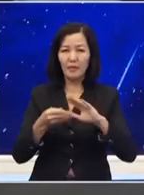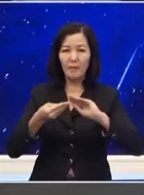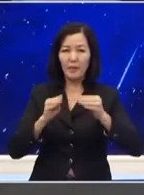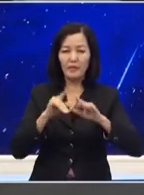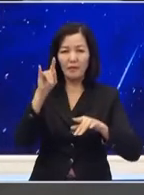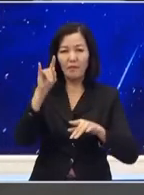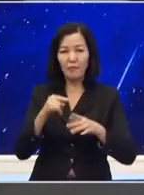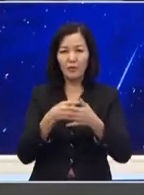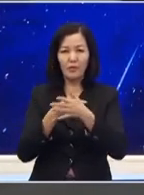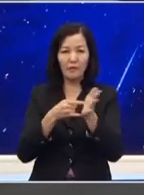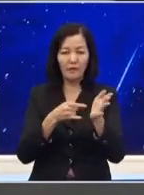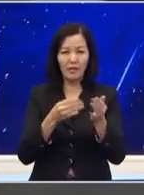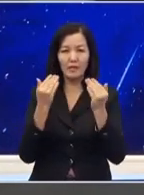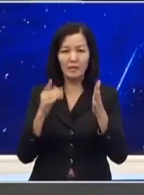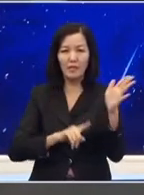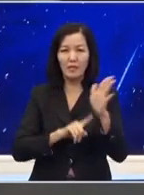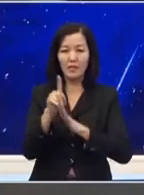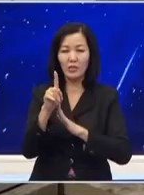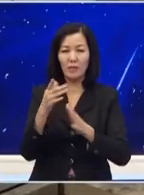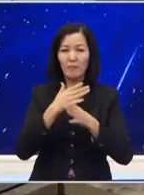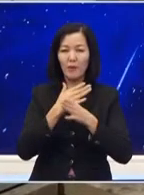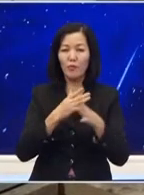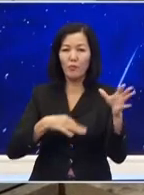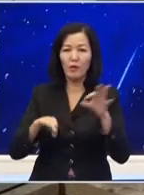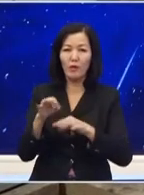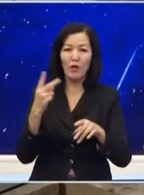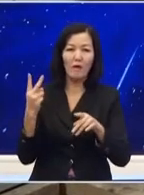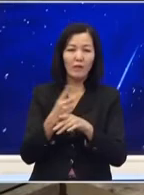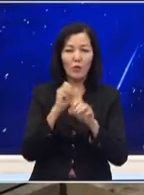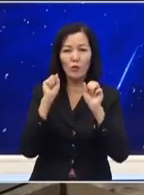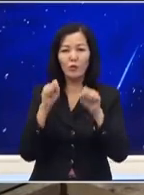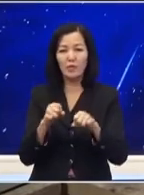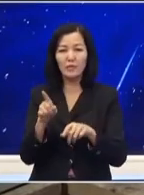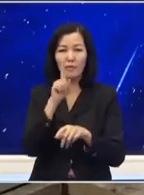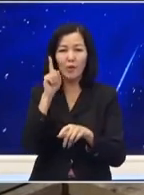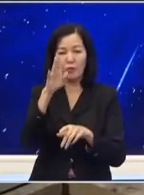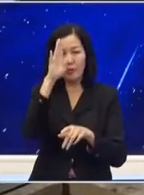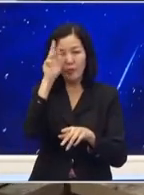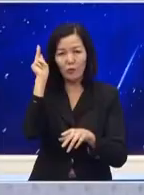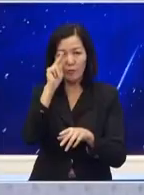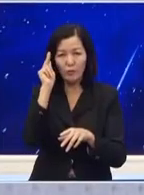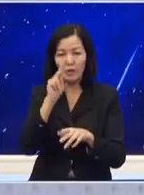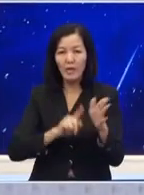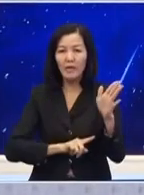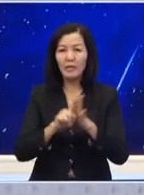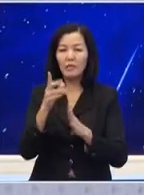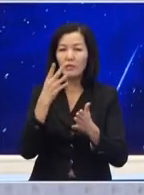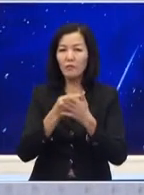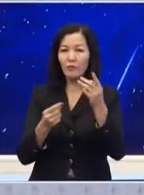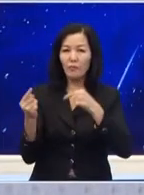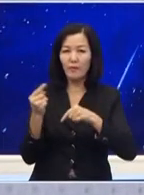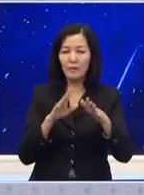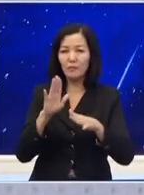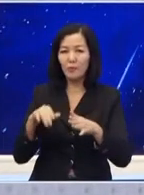пластиковых окон и дверей. Начать свое дело ему помог проект «Второй шанс». Молодой человек прошел курсы «Начни свой бизнес».